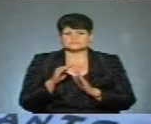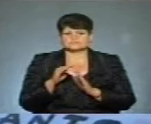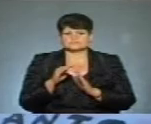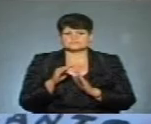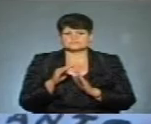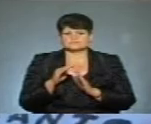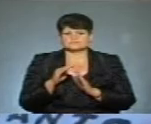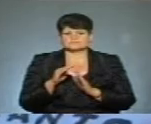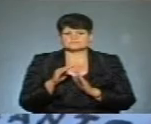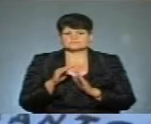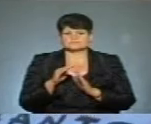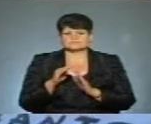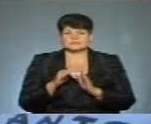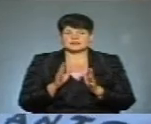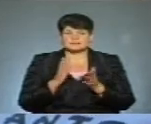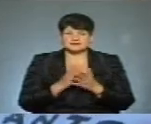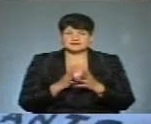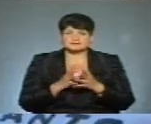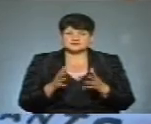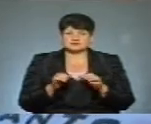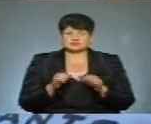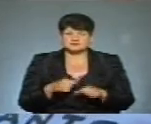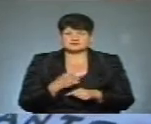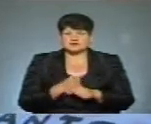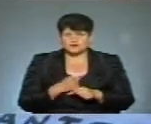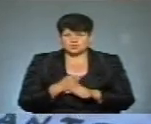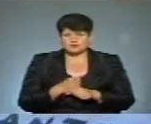вище, щоб мати більше можливостей для роботи. І